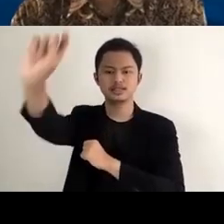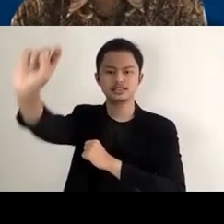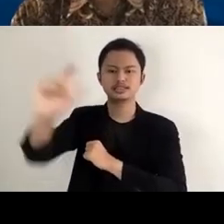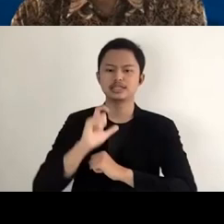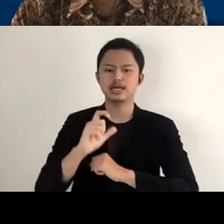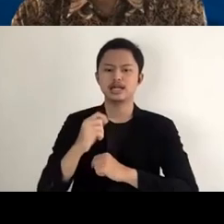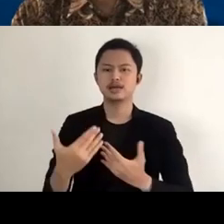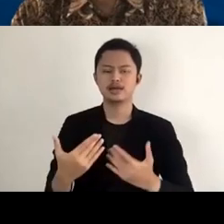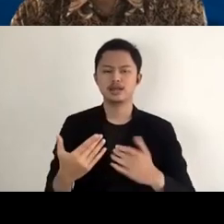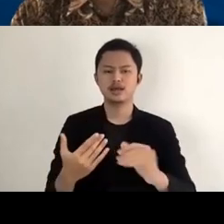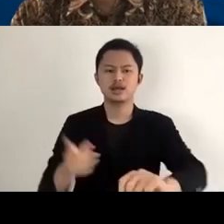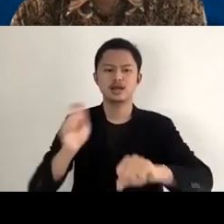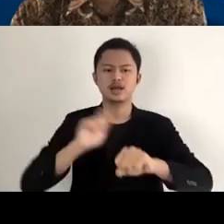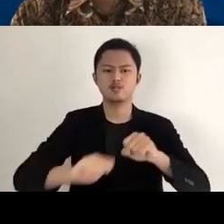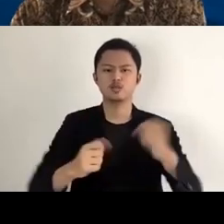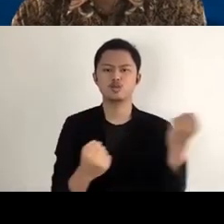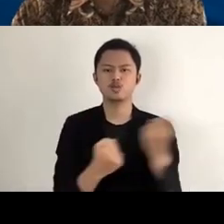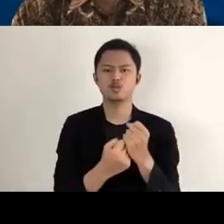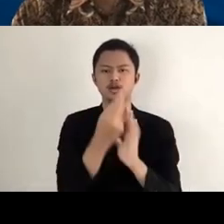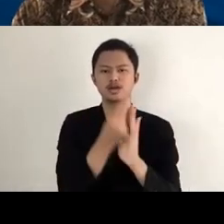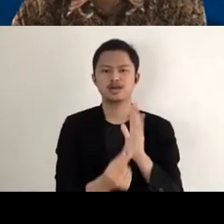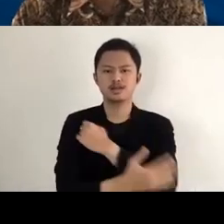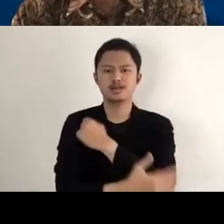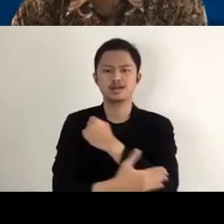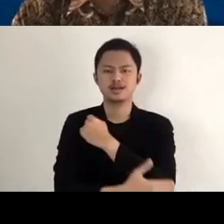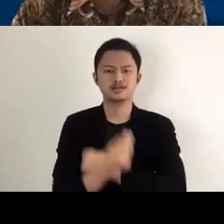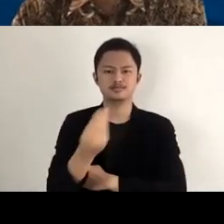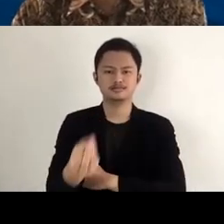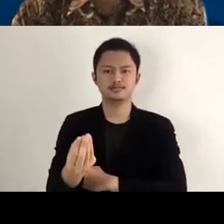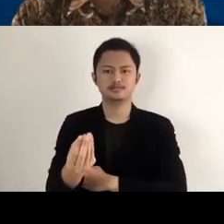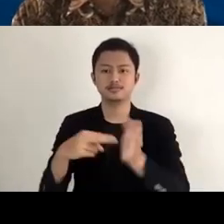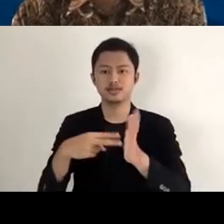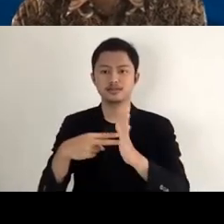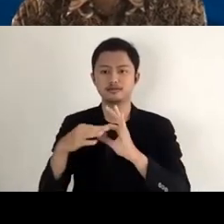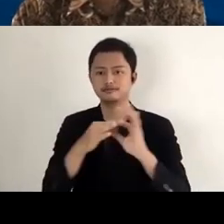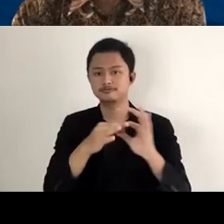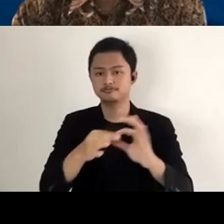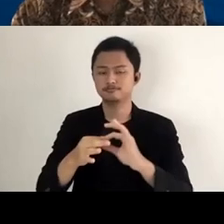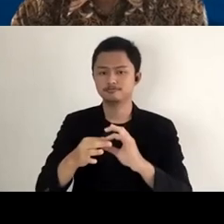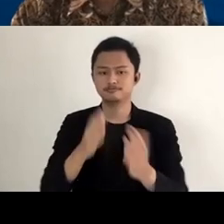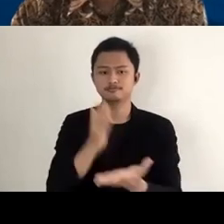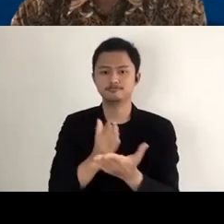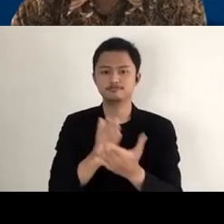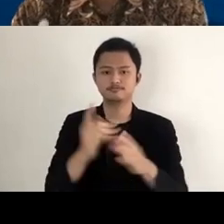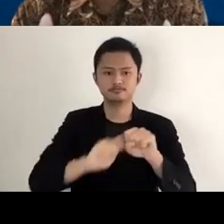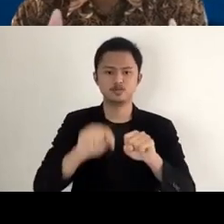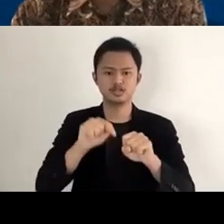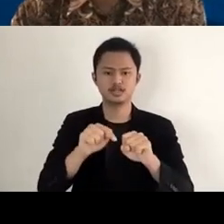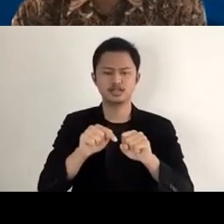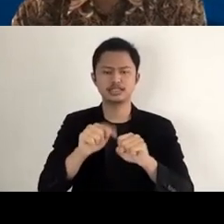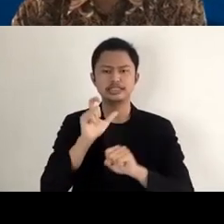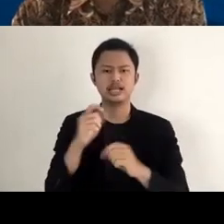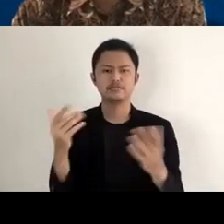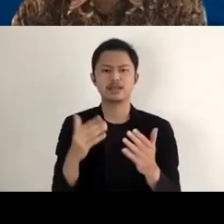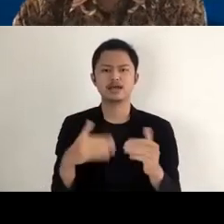menggunakan dukungan anggaran negara jadi kolaborasi dan dukungan melalui penyusunan kebijakan ini hai habis adukan pada